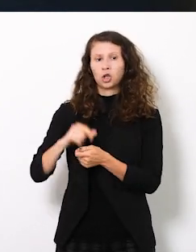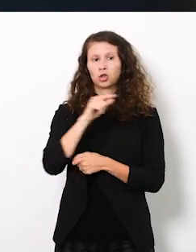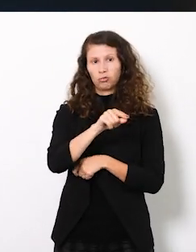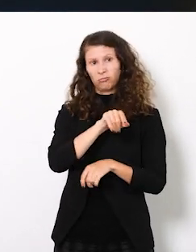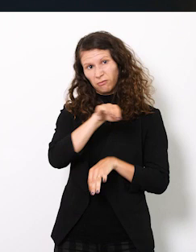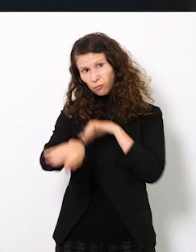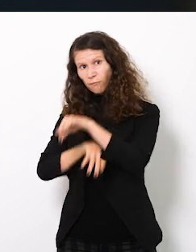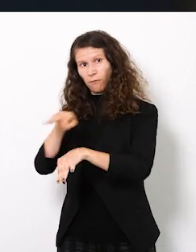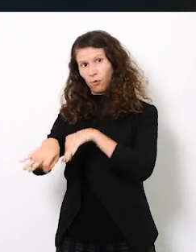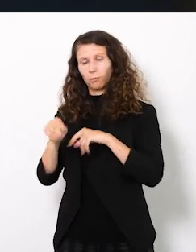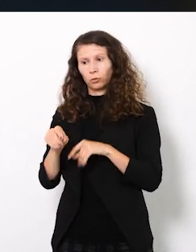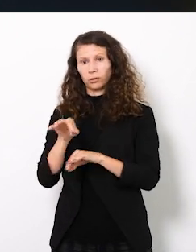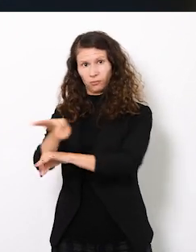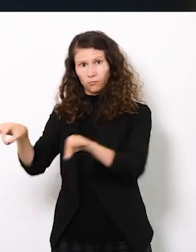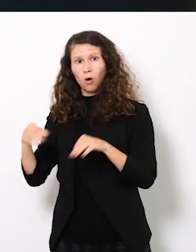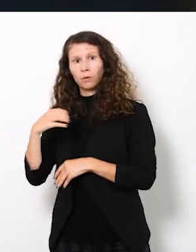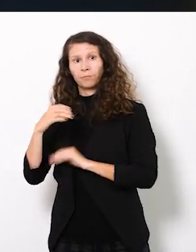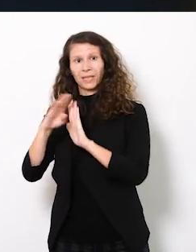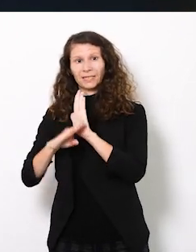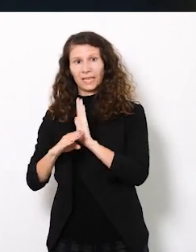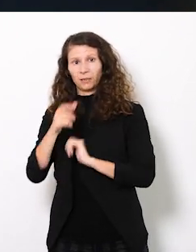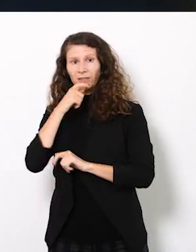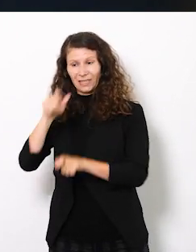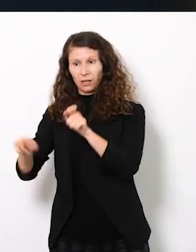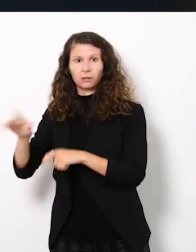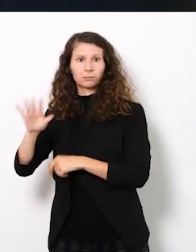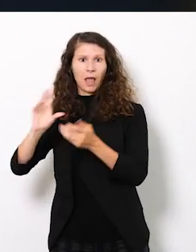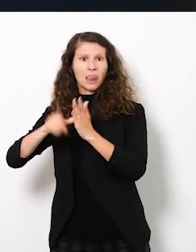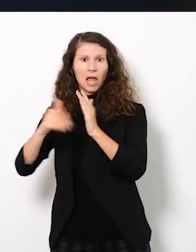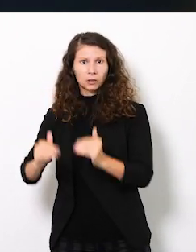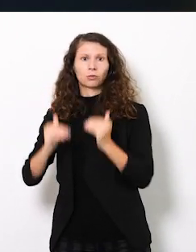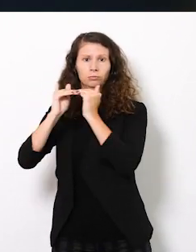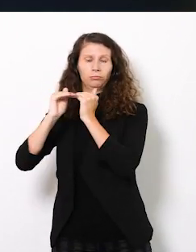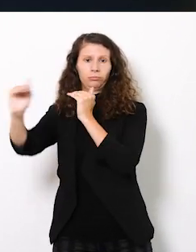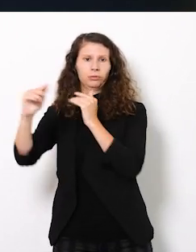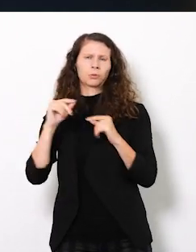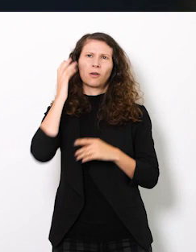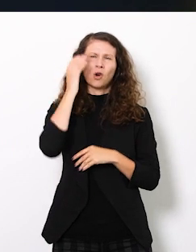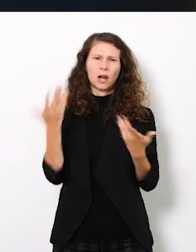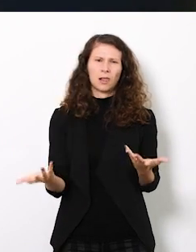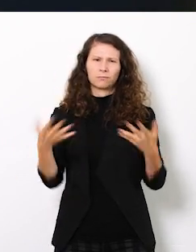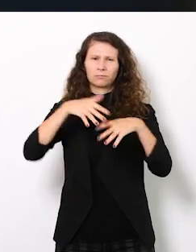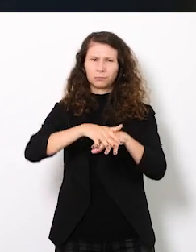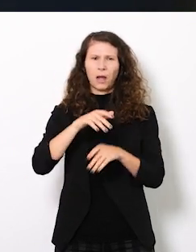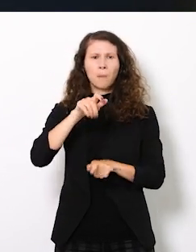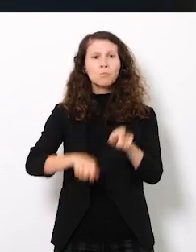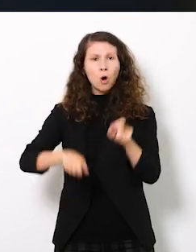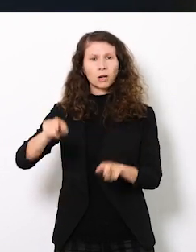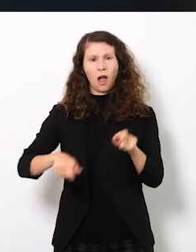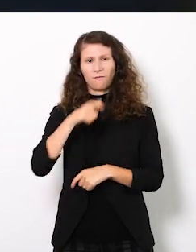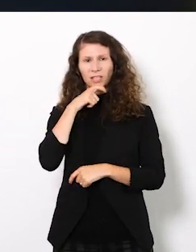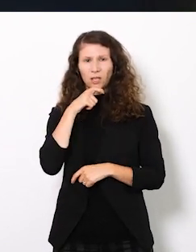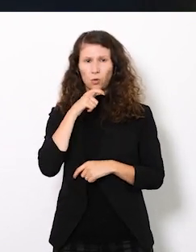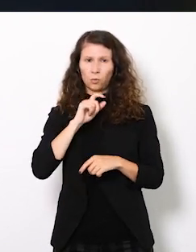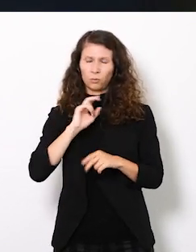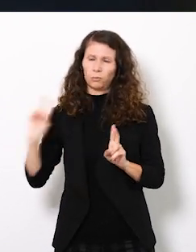die Qualität der Versorgung für Gesetzliche erhalten bleibt. Würde man das zusammenführen in einer Bürgerversicherung, dann